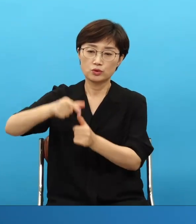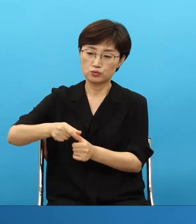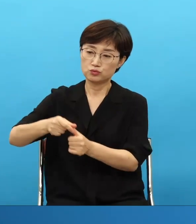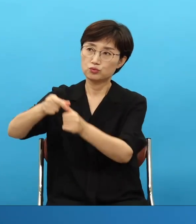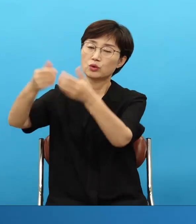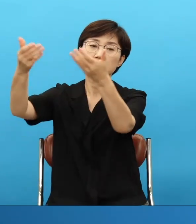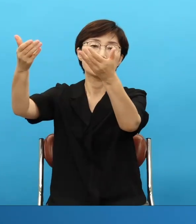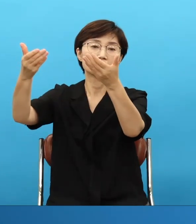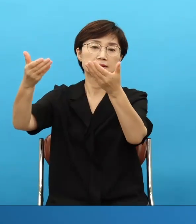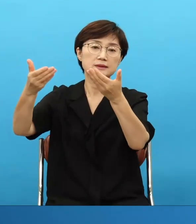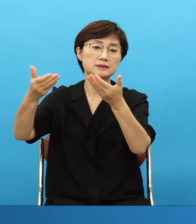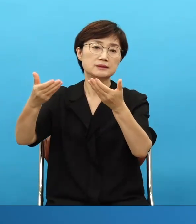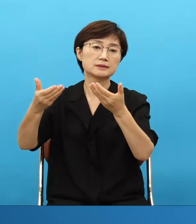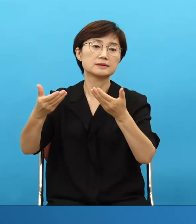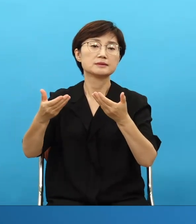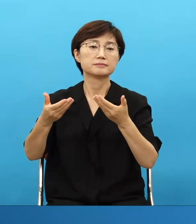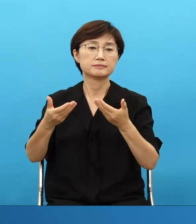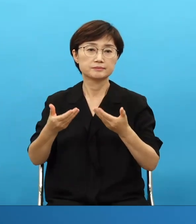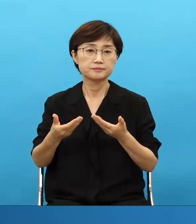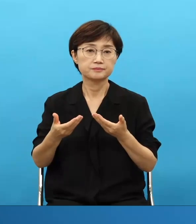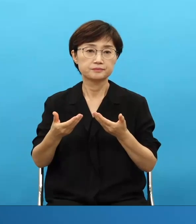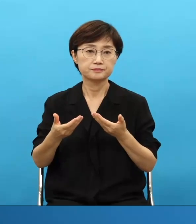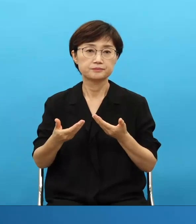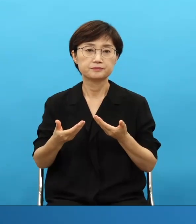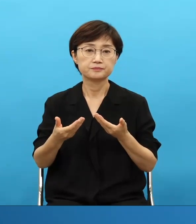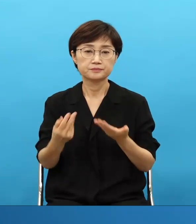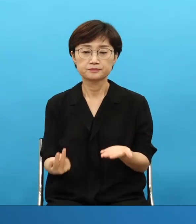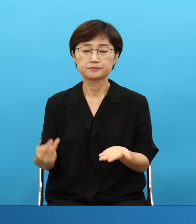그리스도께서 구원하시니.